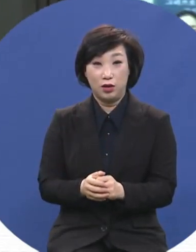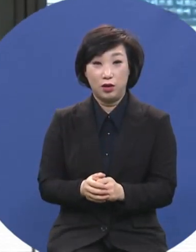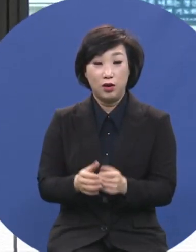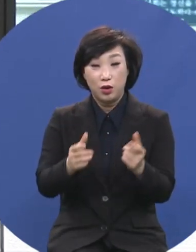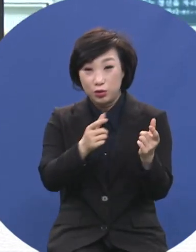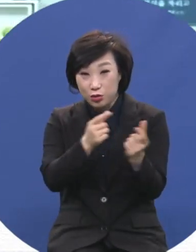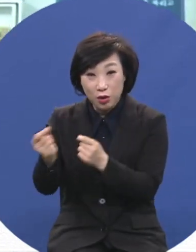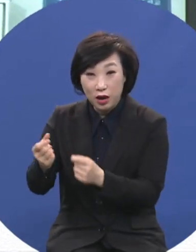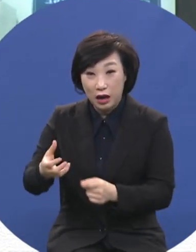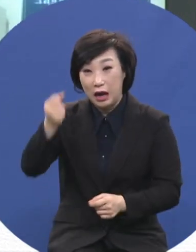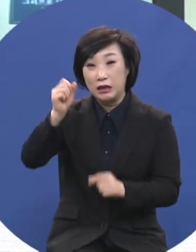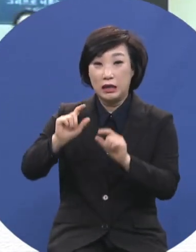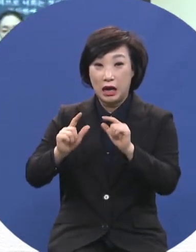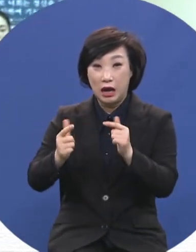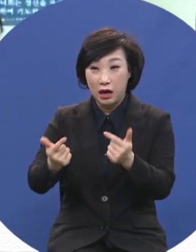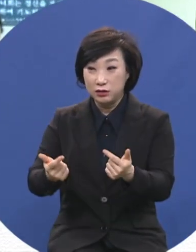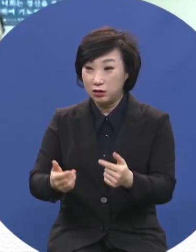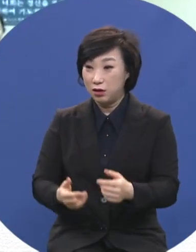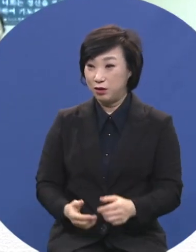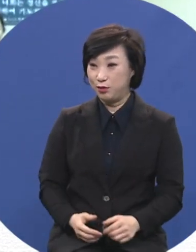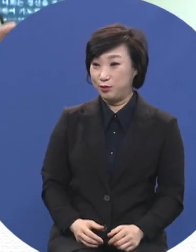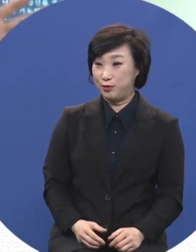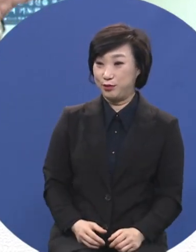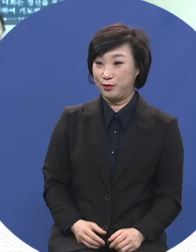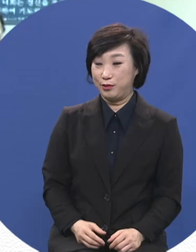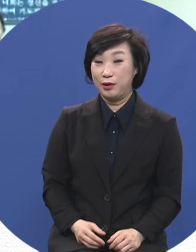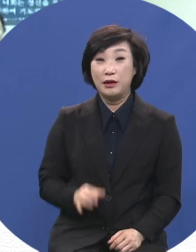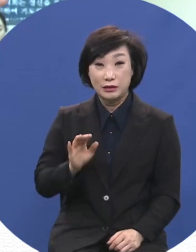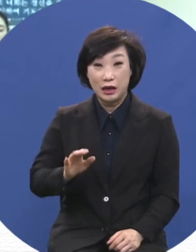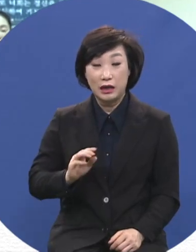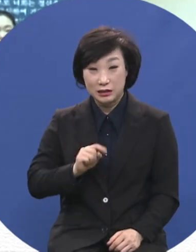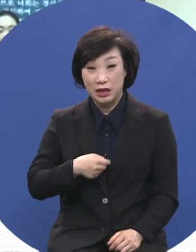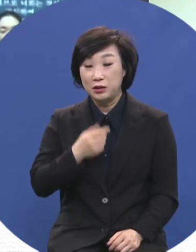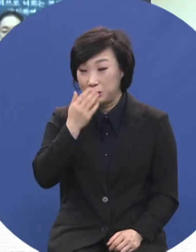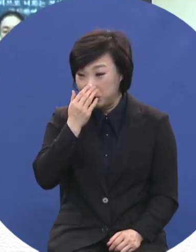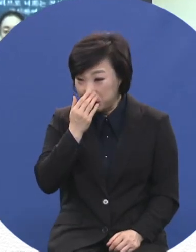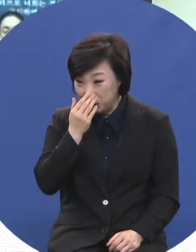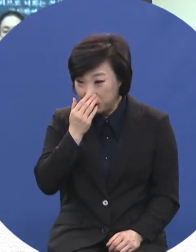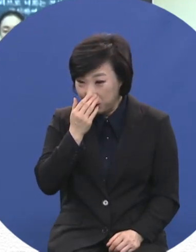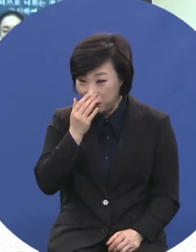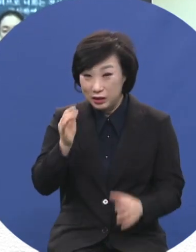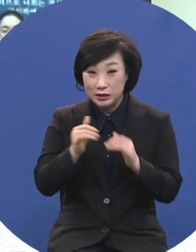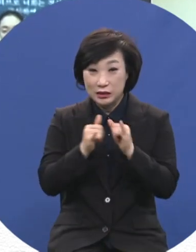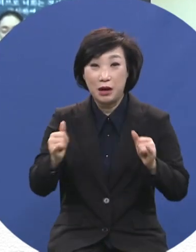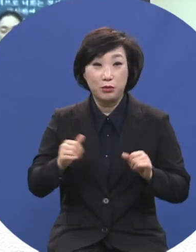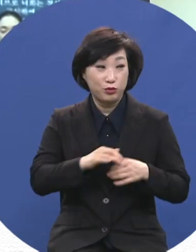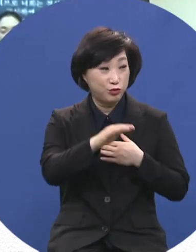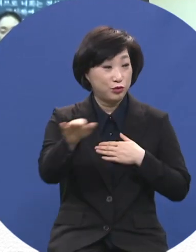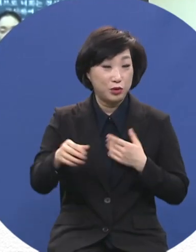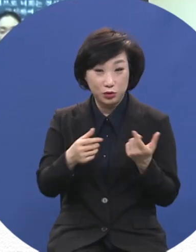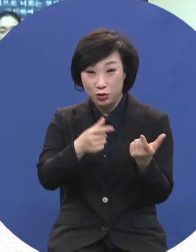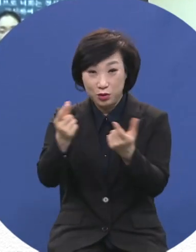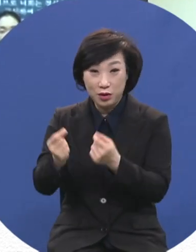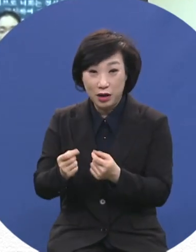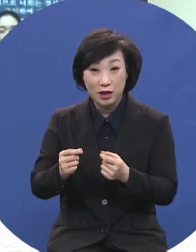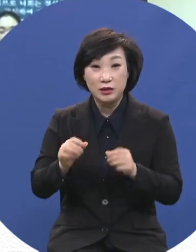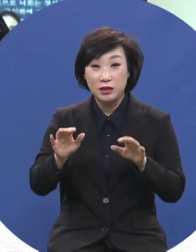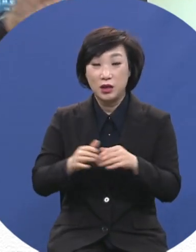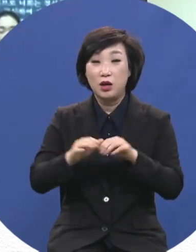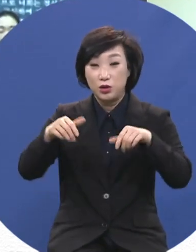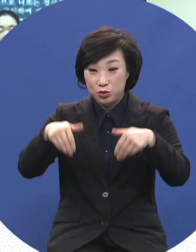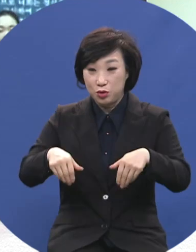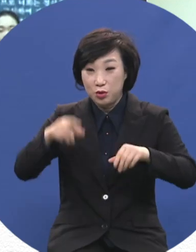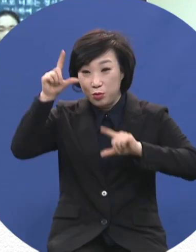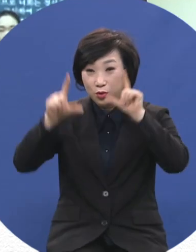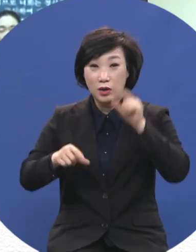동동댐을 취할 것으로 여기지 않아? 자기를 비워 사람과 같이 되셨어. 종의